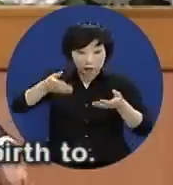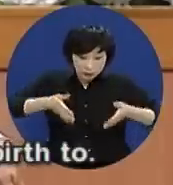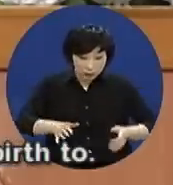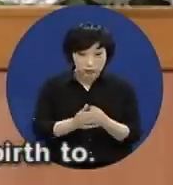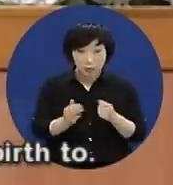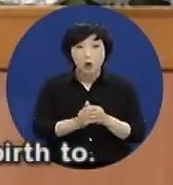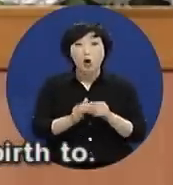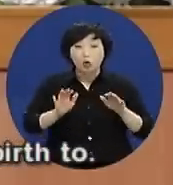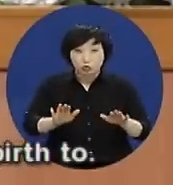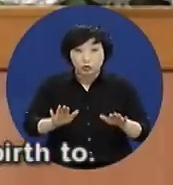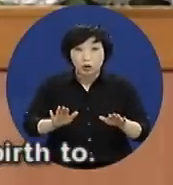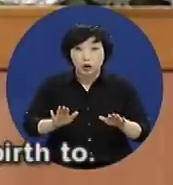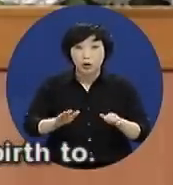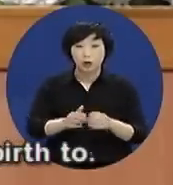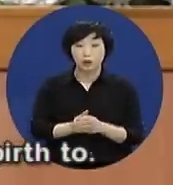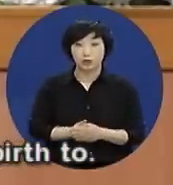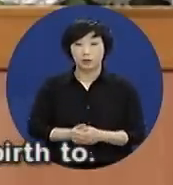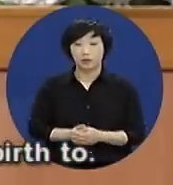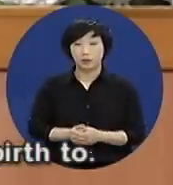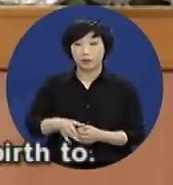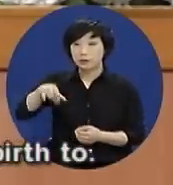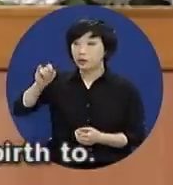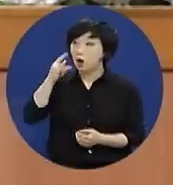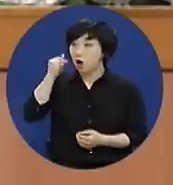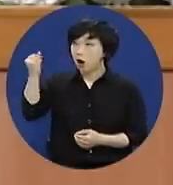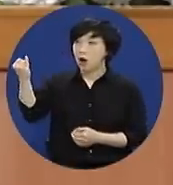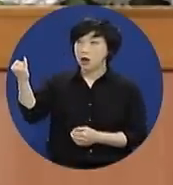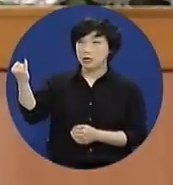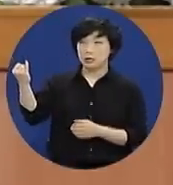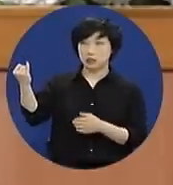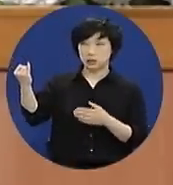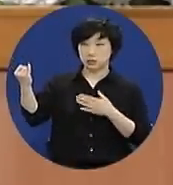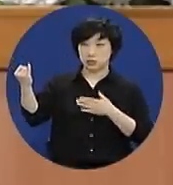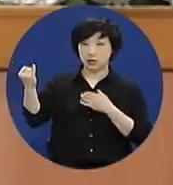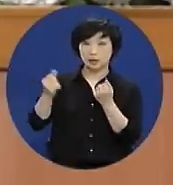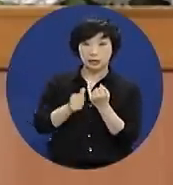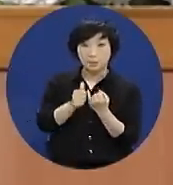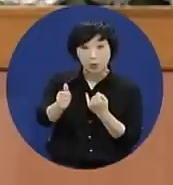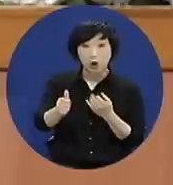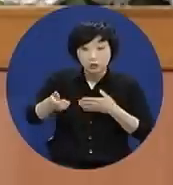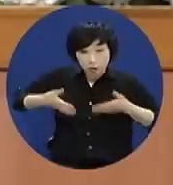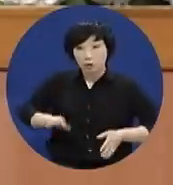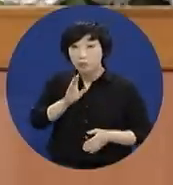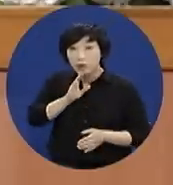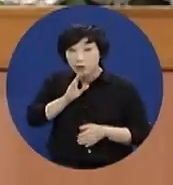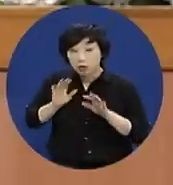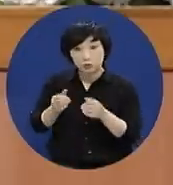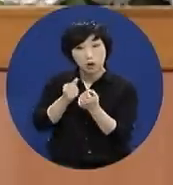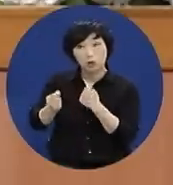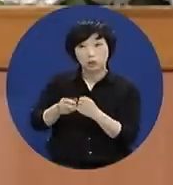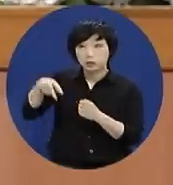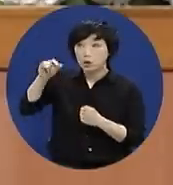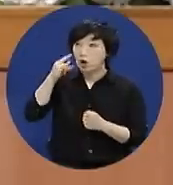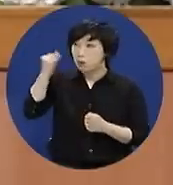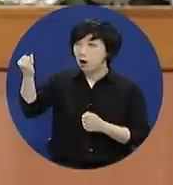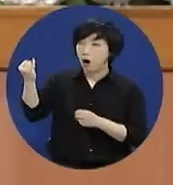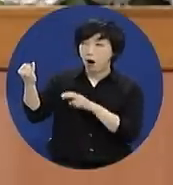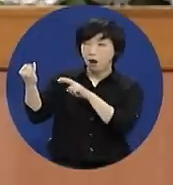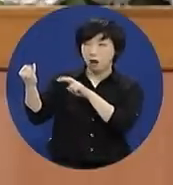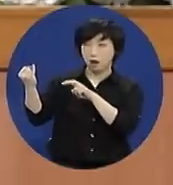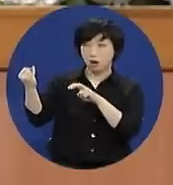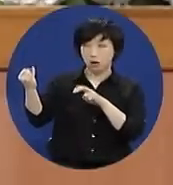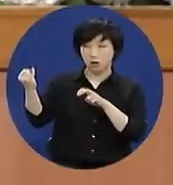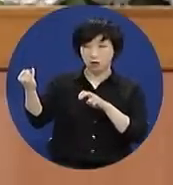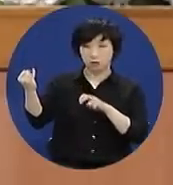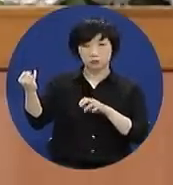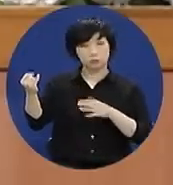夫から出てきたのにトは自分の夫を産んでくれたのになぜそんな